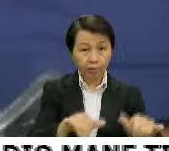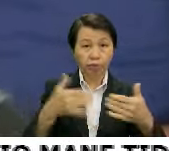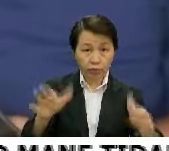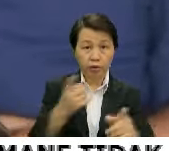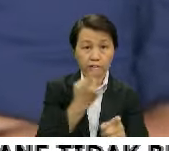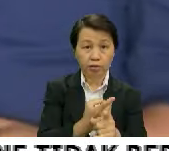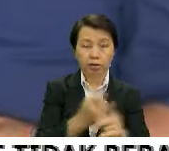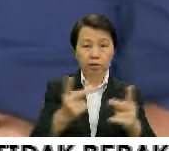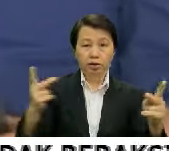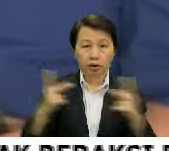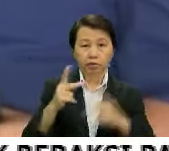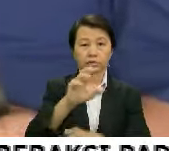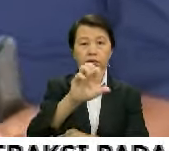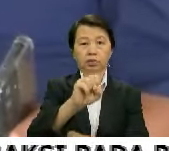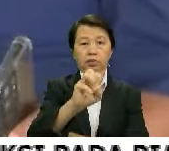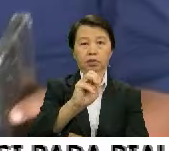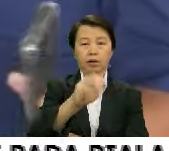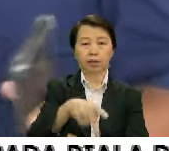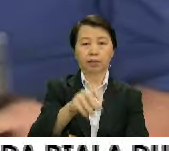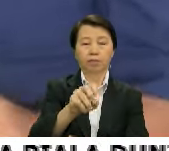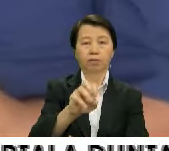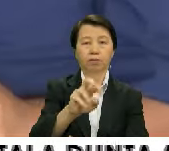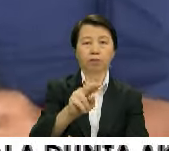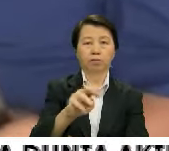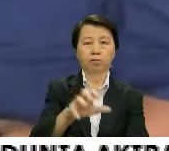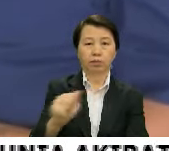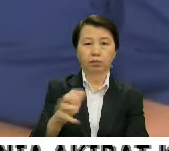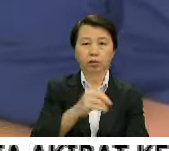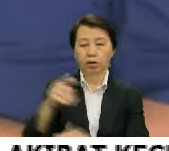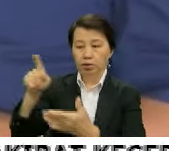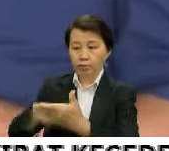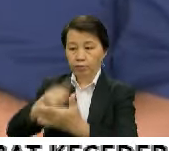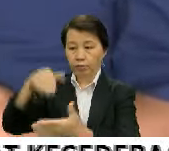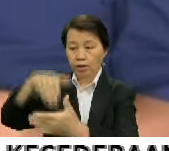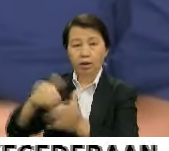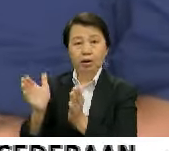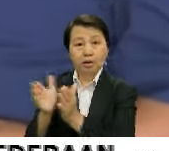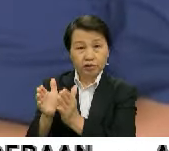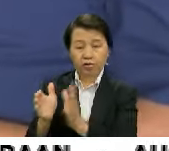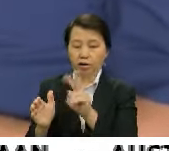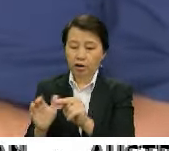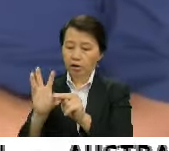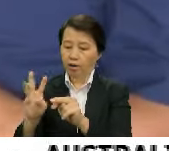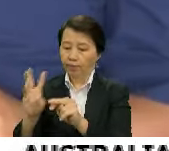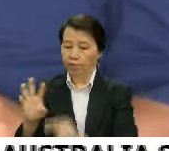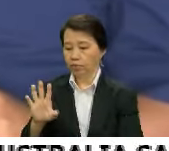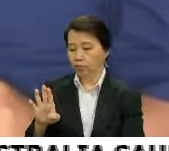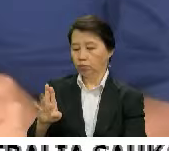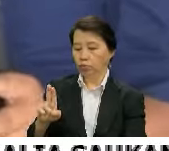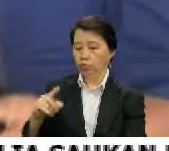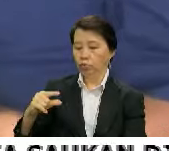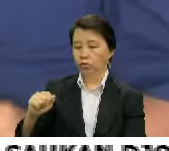ini di kawasan Parlimen Sempurna dan juga melibatkan juga pilihan raya kecil kawasan N66 Bugaya.